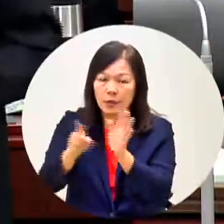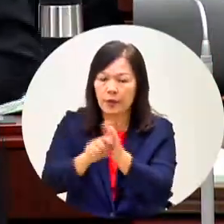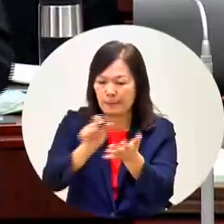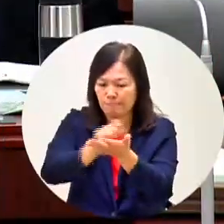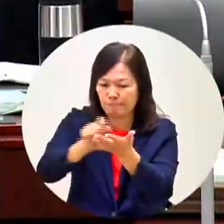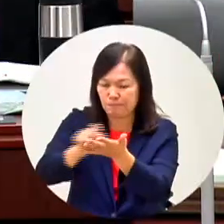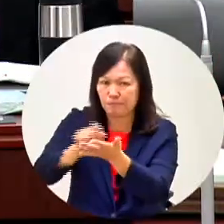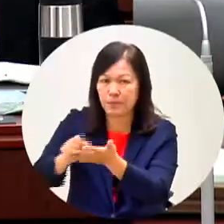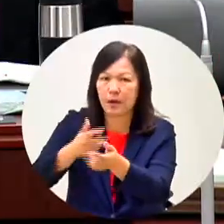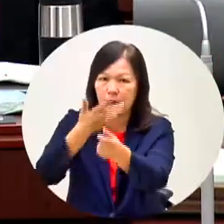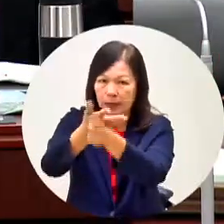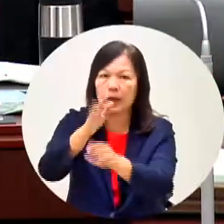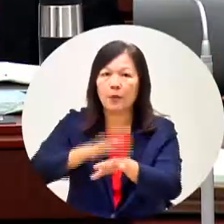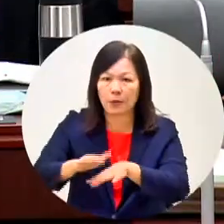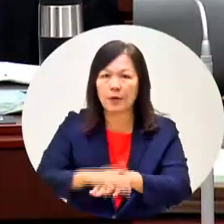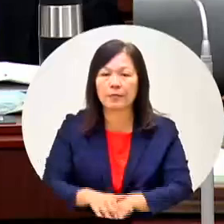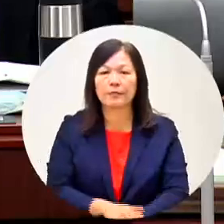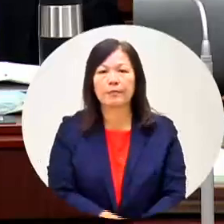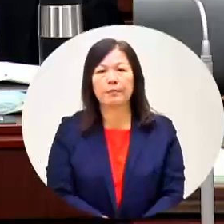好？